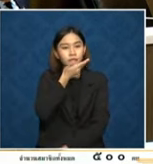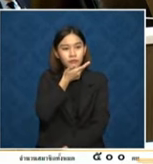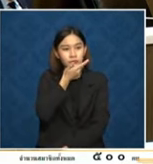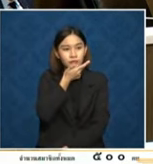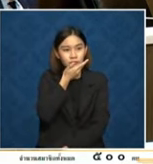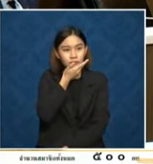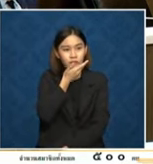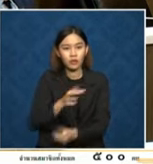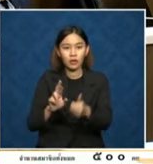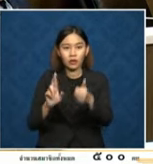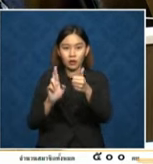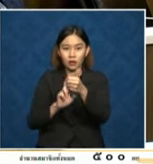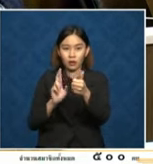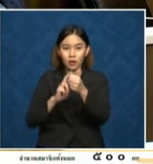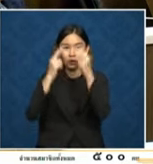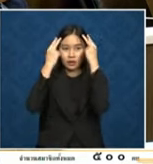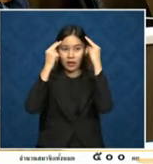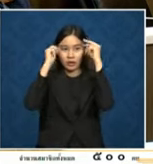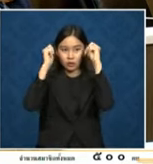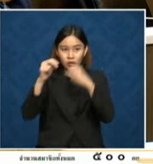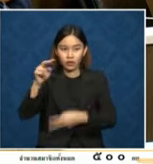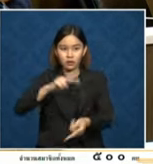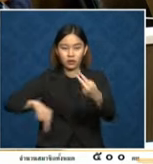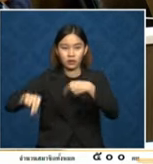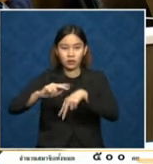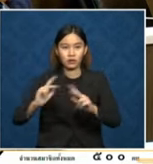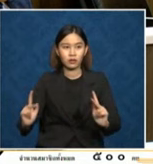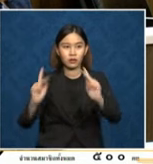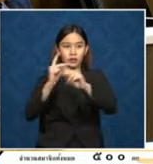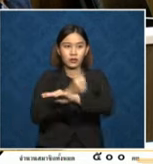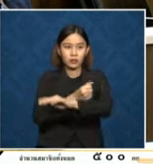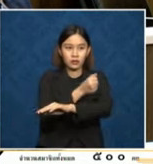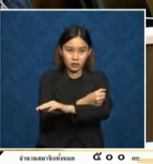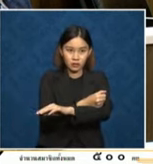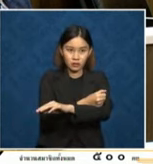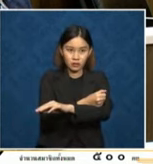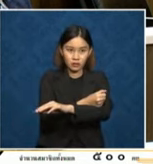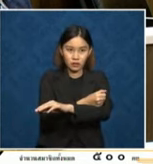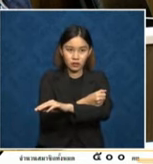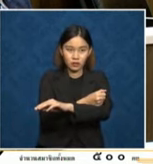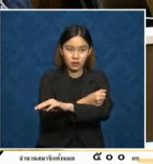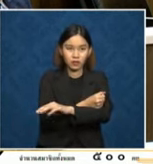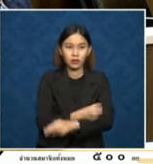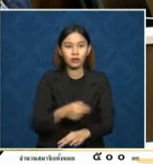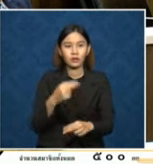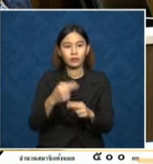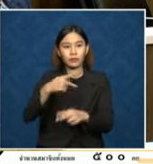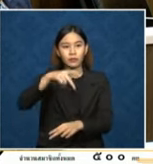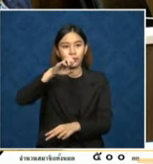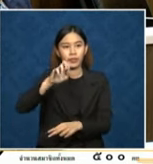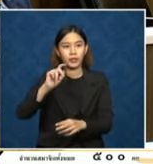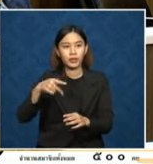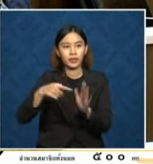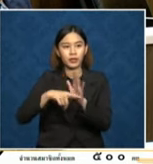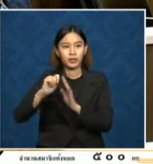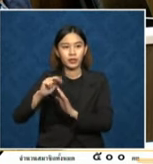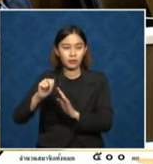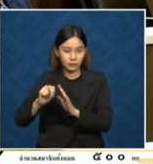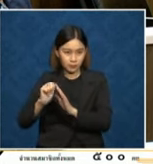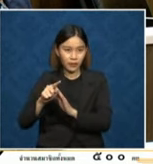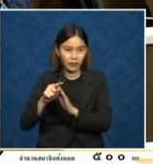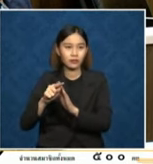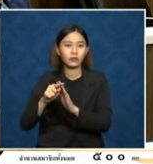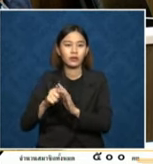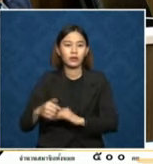นะครับรองนายกรัฐมนตรีที่กำกับดูแลกระทรวงแรงงานและนายพิพัฒน์รัฐกิจประการนะครับรัฐมนตรีกระทรวงแรงงานช่วยเร่งดำเนินการด้วย